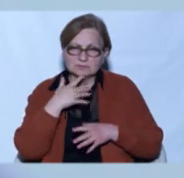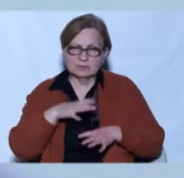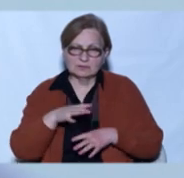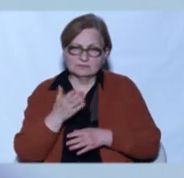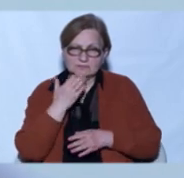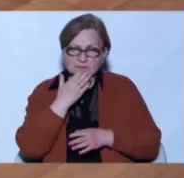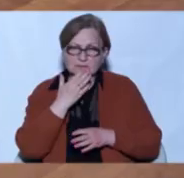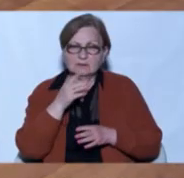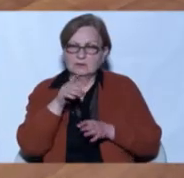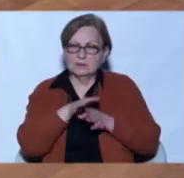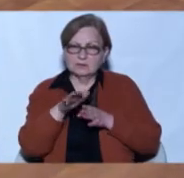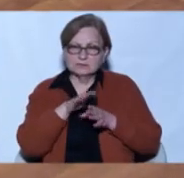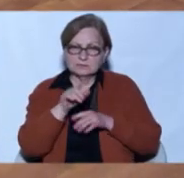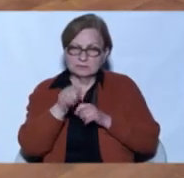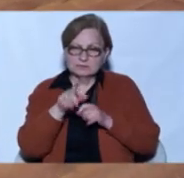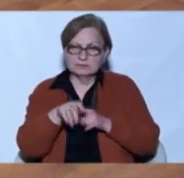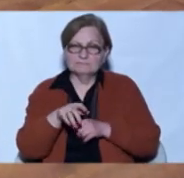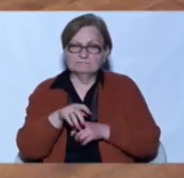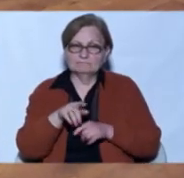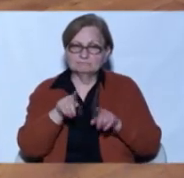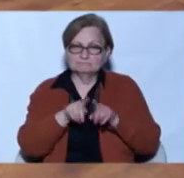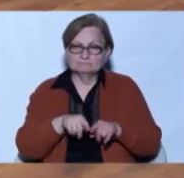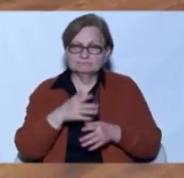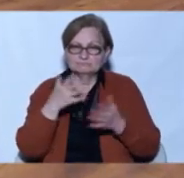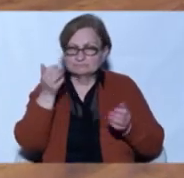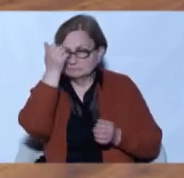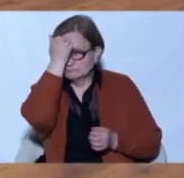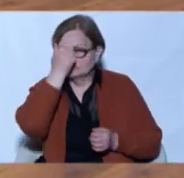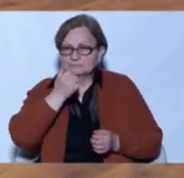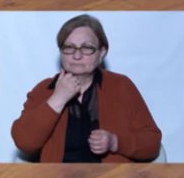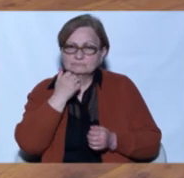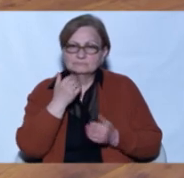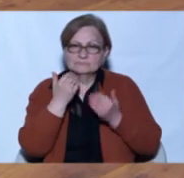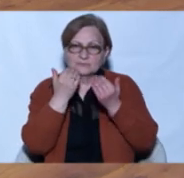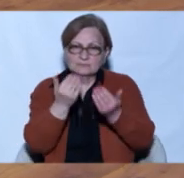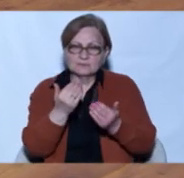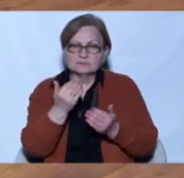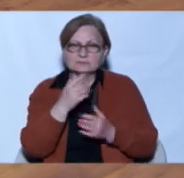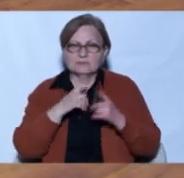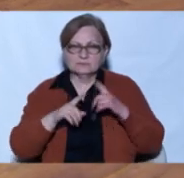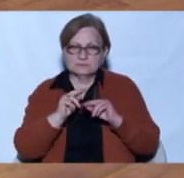გაკვეთილებს, ასრულებთ დავალებებს, ასევე ძალიან დიდ მადლობას ვუხდით თქვენს მასწავლებლებს.